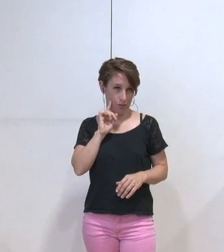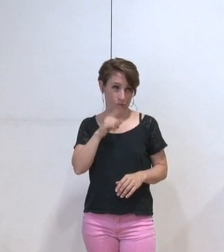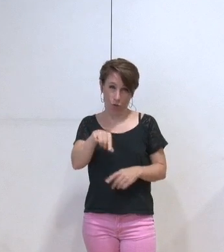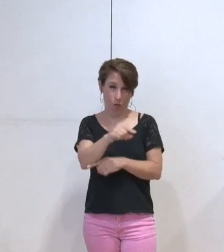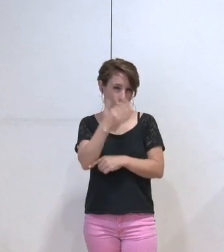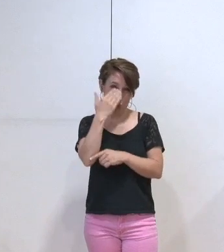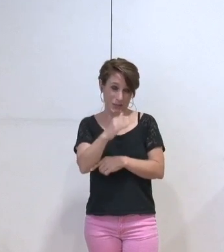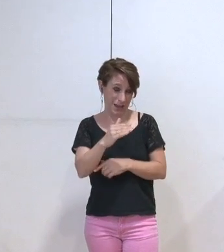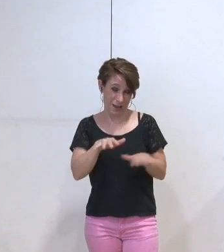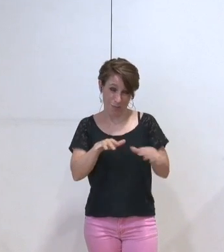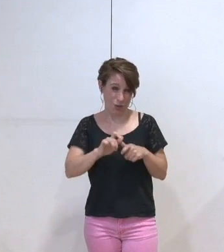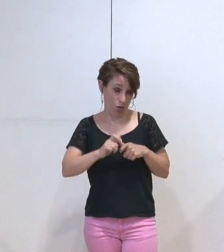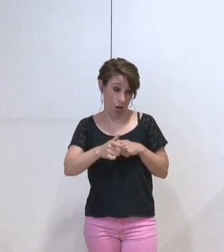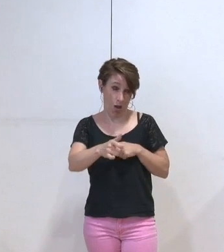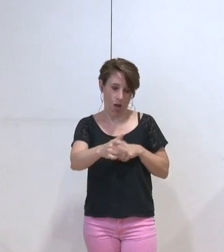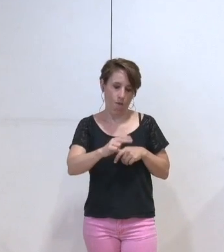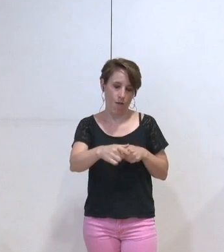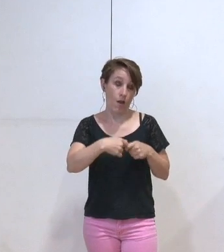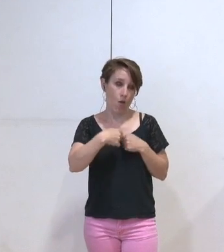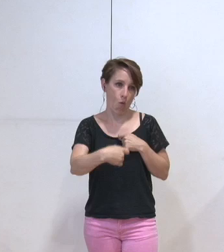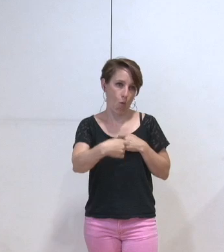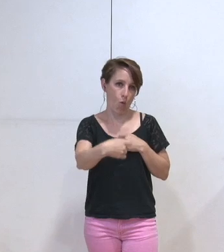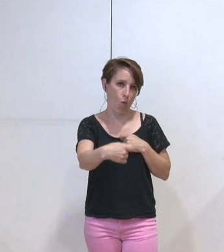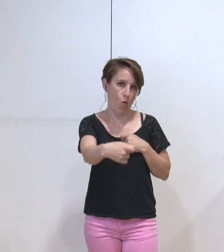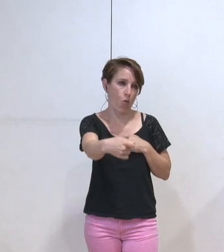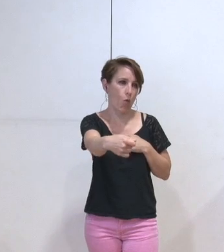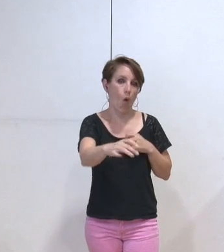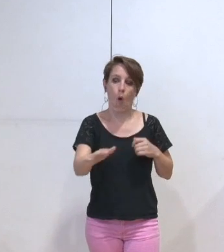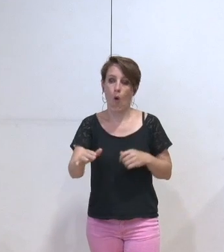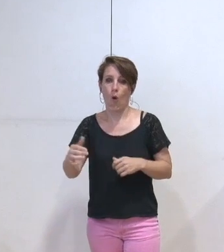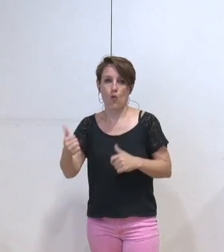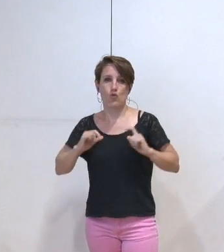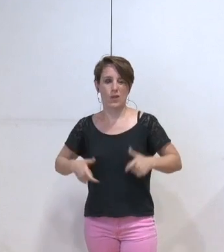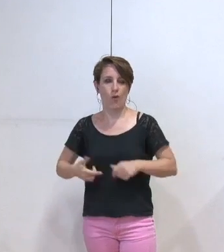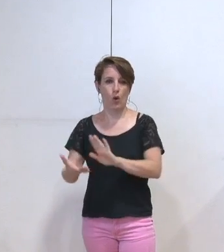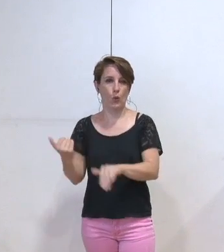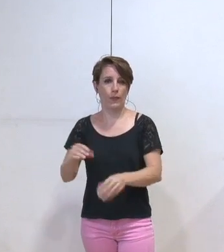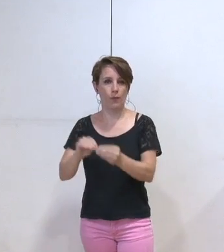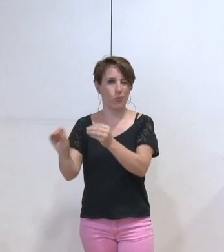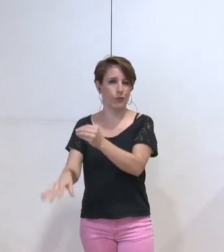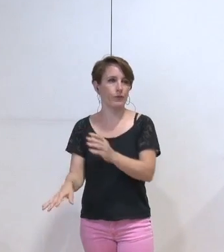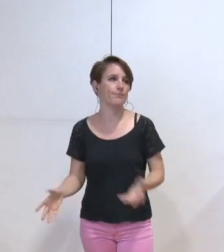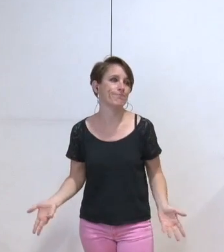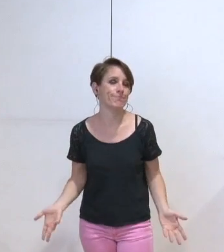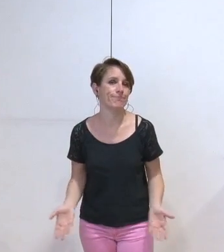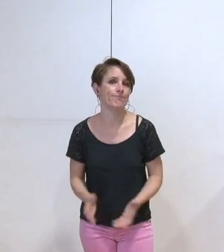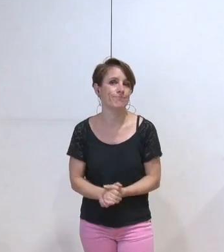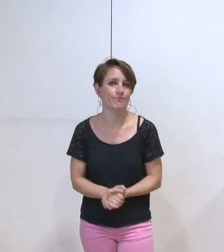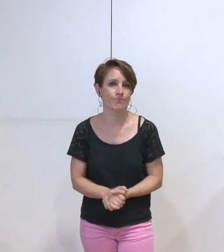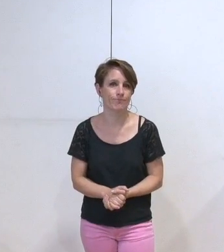trop long vous l'avez retiré de cette mission